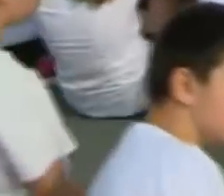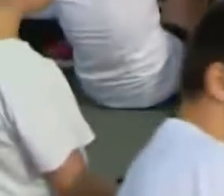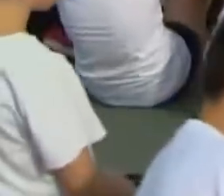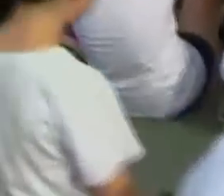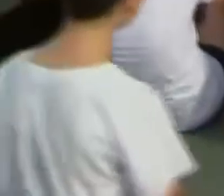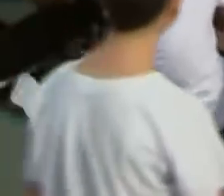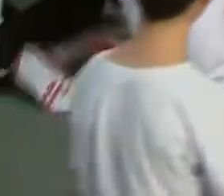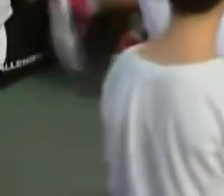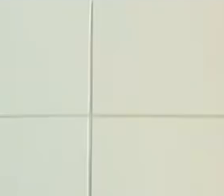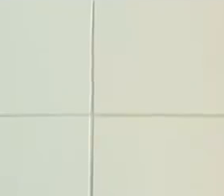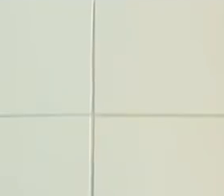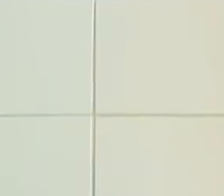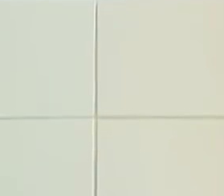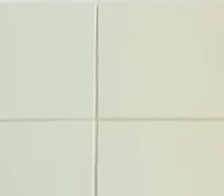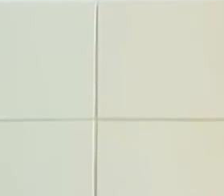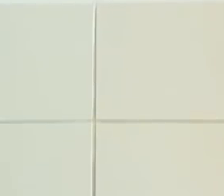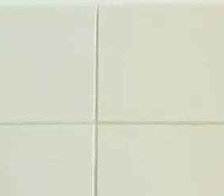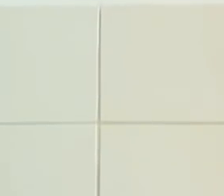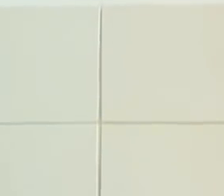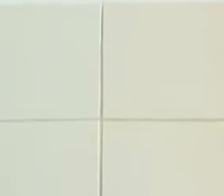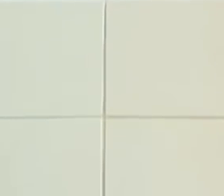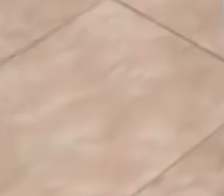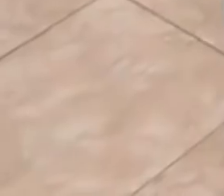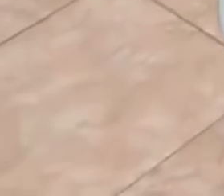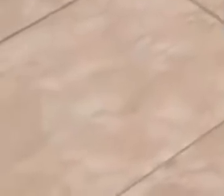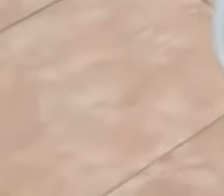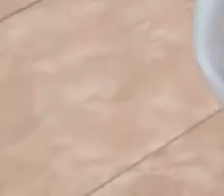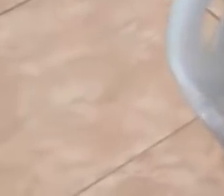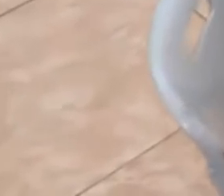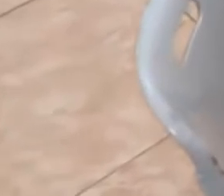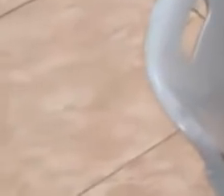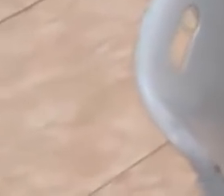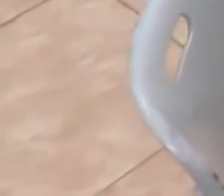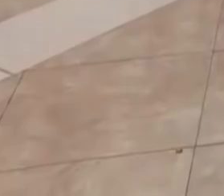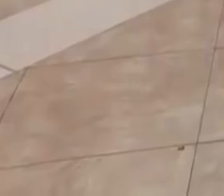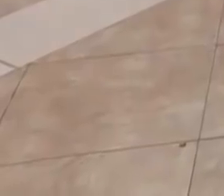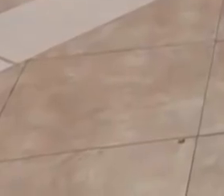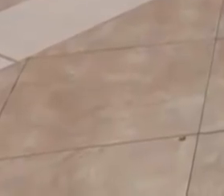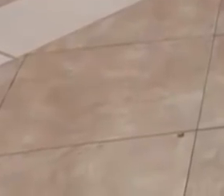כ2,300,000 תלמידים חזרו לבית הספר כבר לפני יותר מ10 ימים, אבל